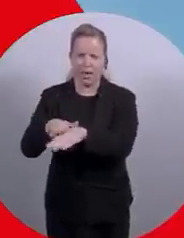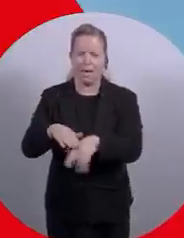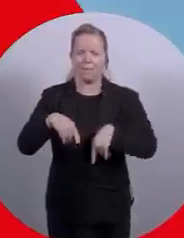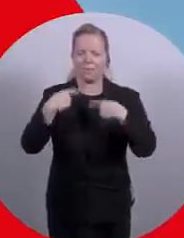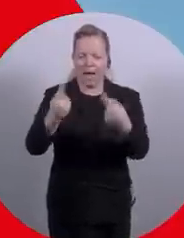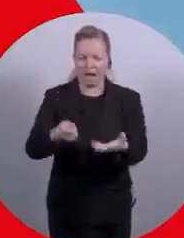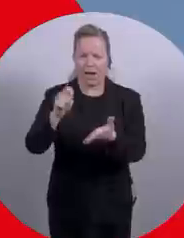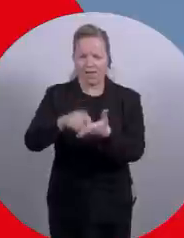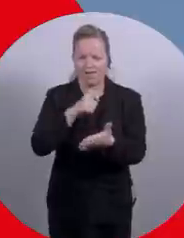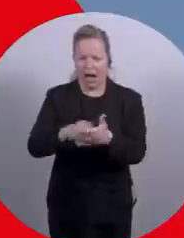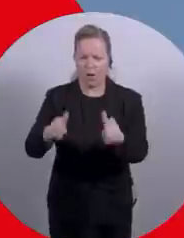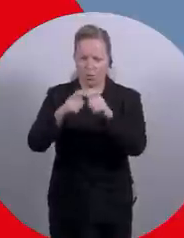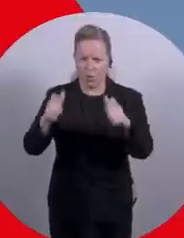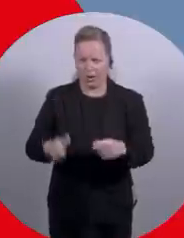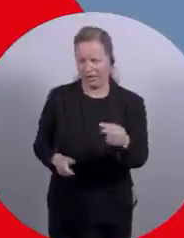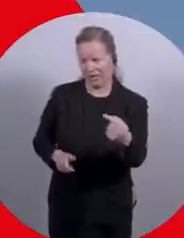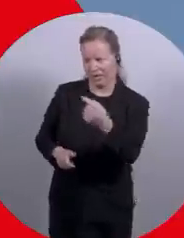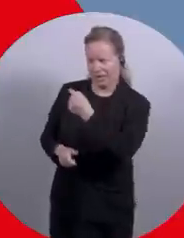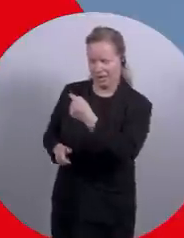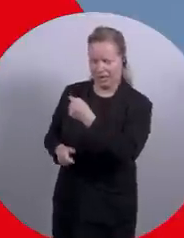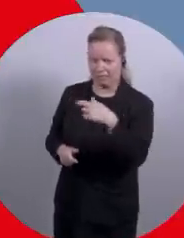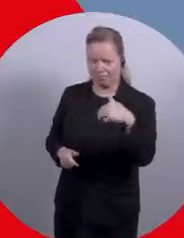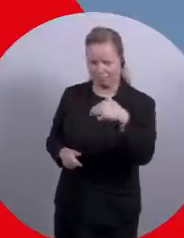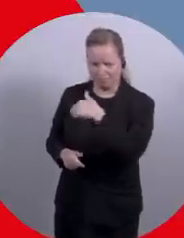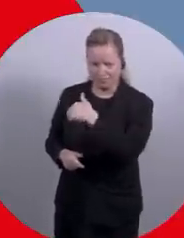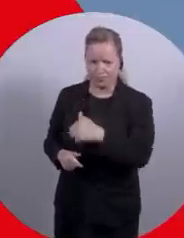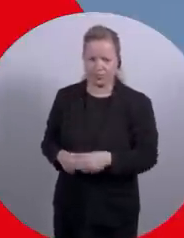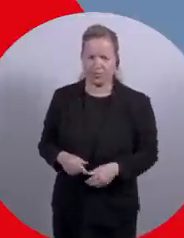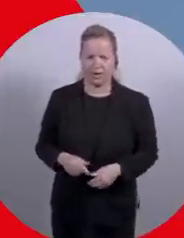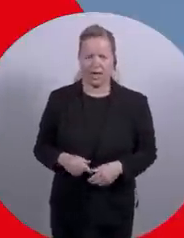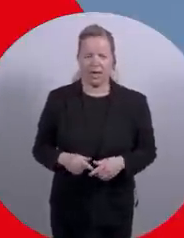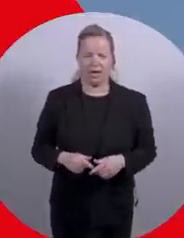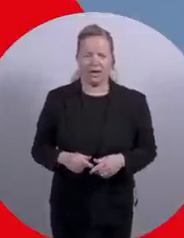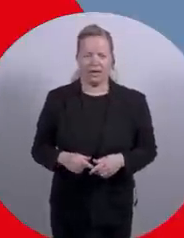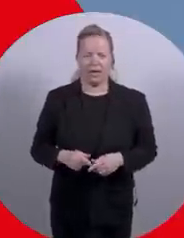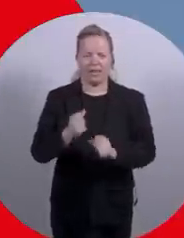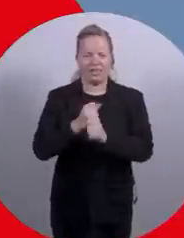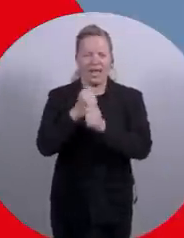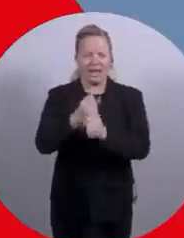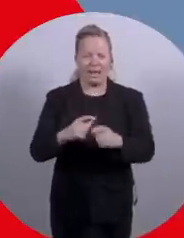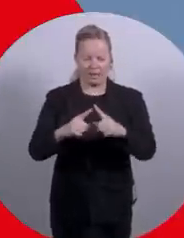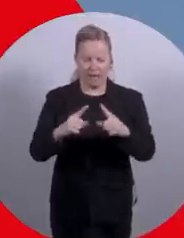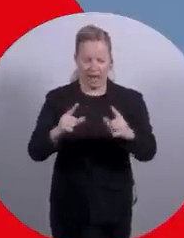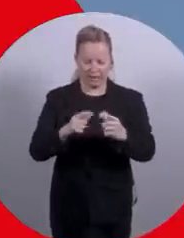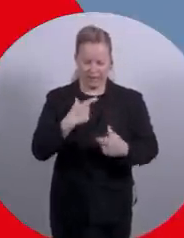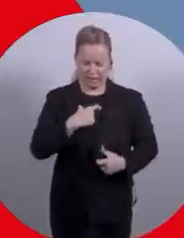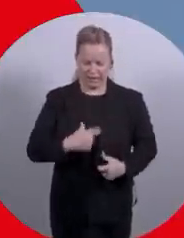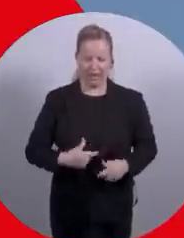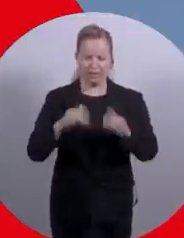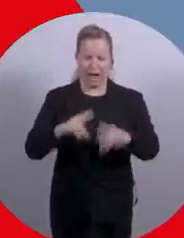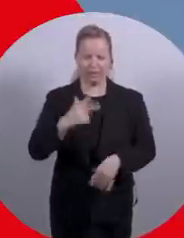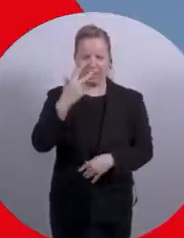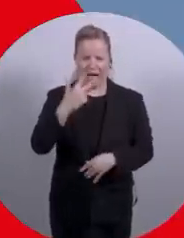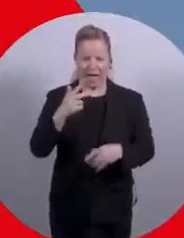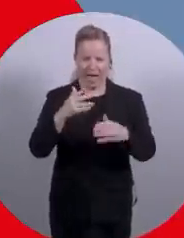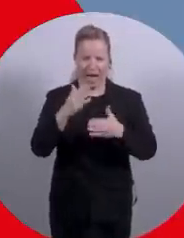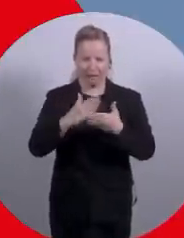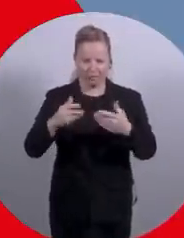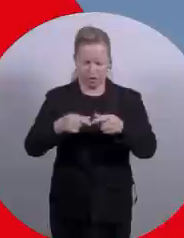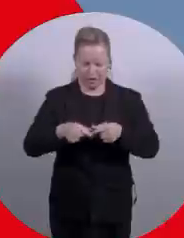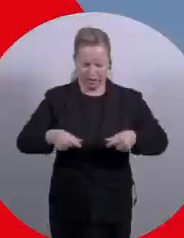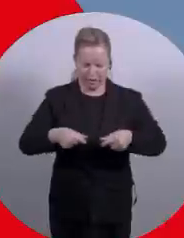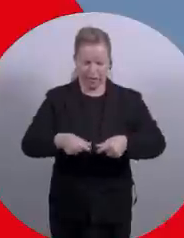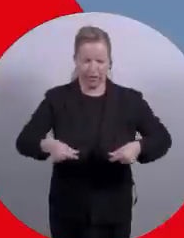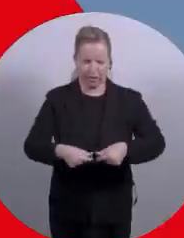Wahlurnen hinten schreiten ihr habt alle auf euren Delegierten Karten drei Abschnitte relevant für den jetzigen